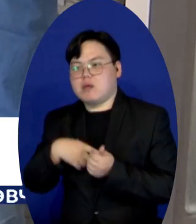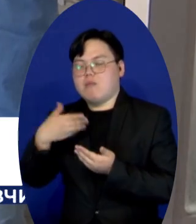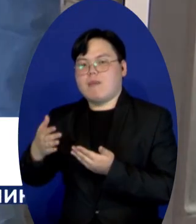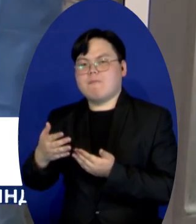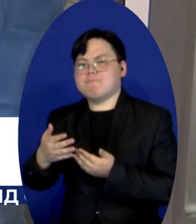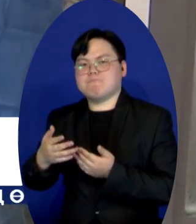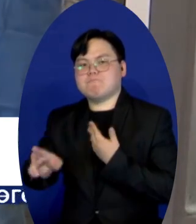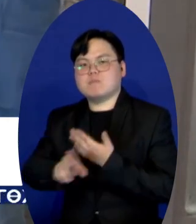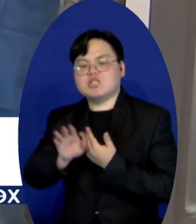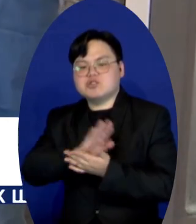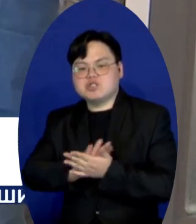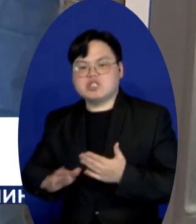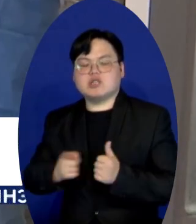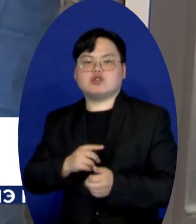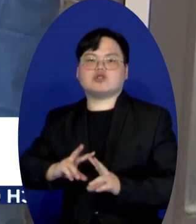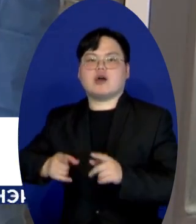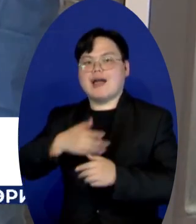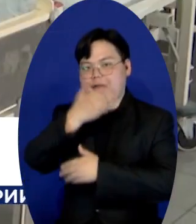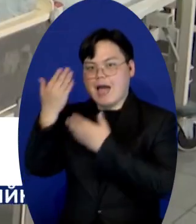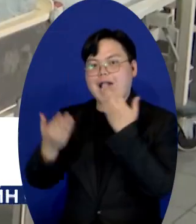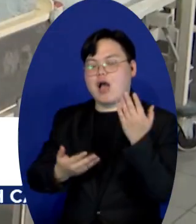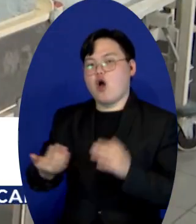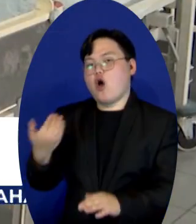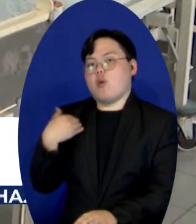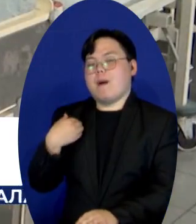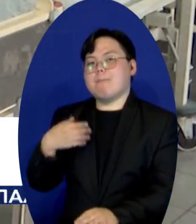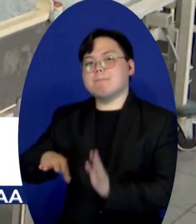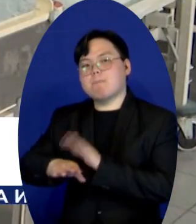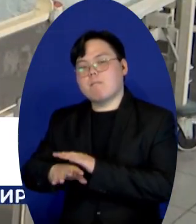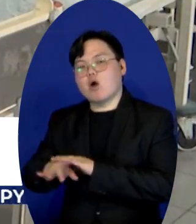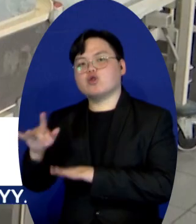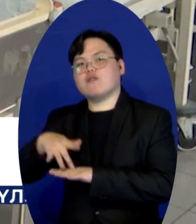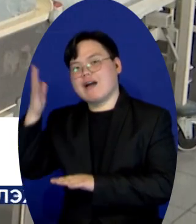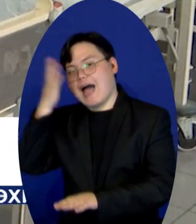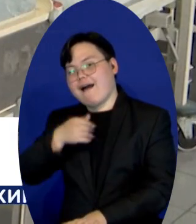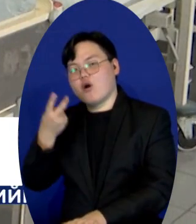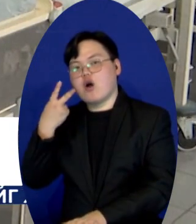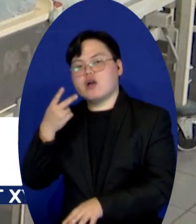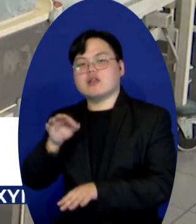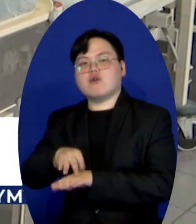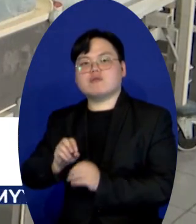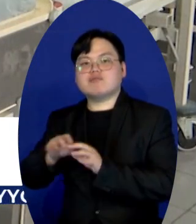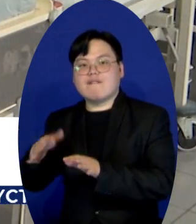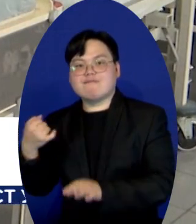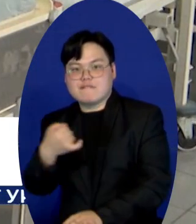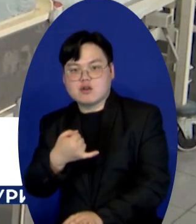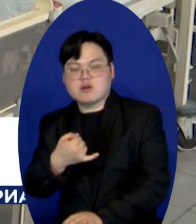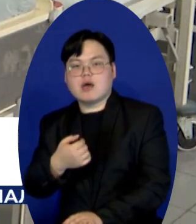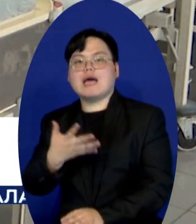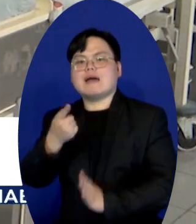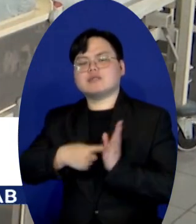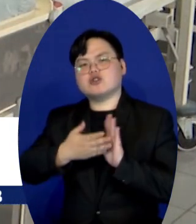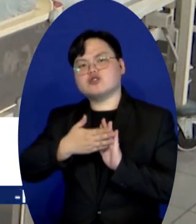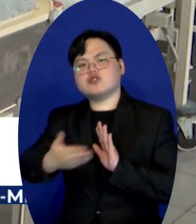үүднээс шинэ нэр хайх ажил эхэлсэн. Урдэн зөвхөн баруун болон Төв Африкийн зарим улсад дэлгэрчсэн өвчний вирус энэ оны 5 дугаар